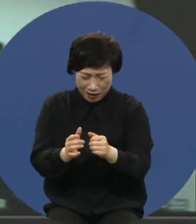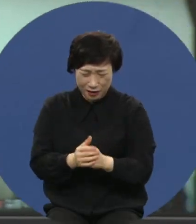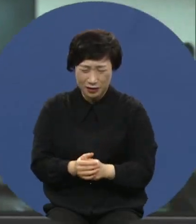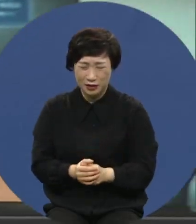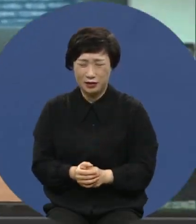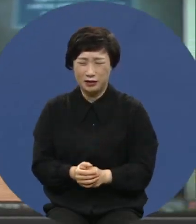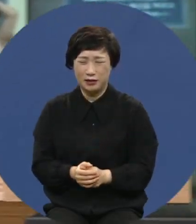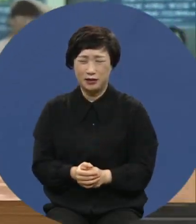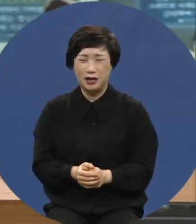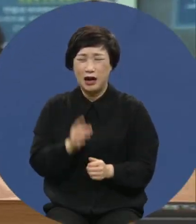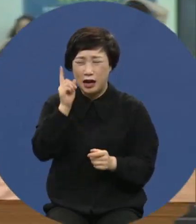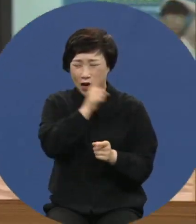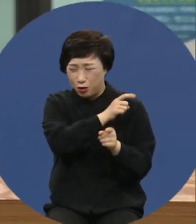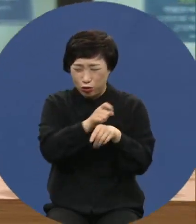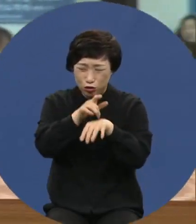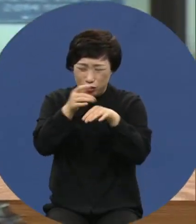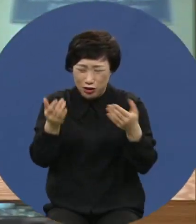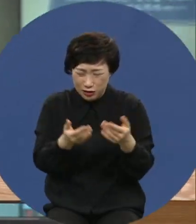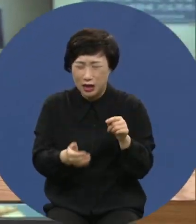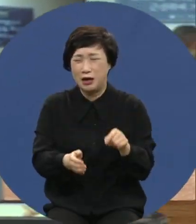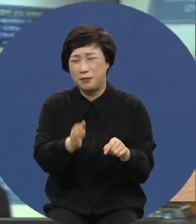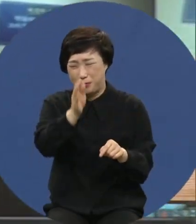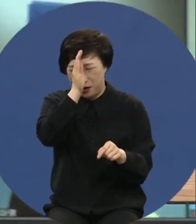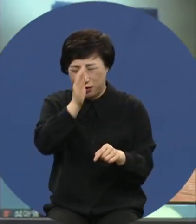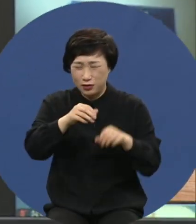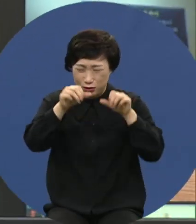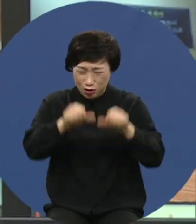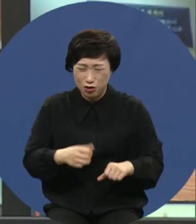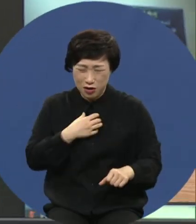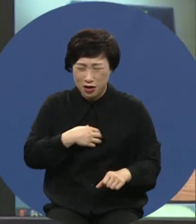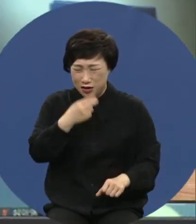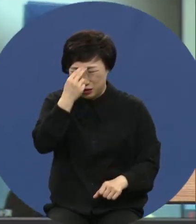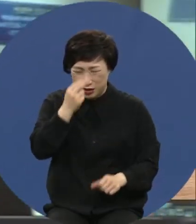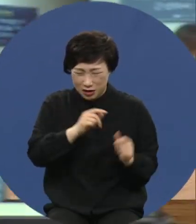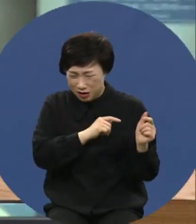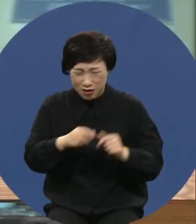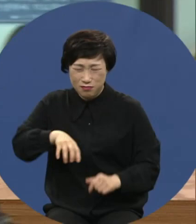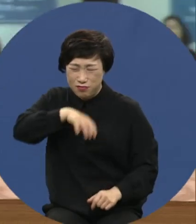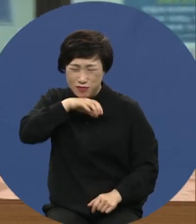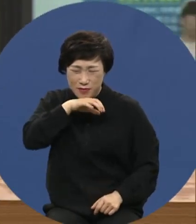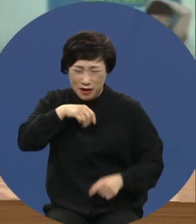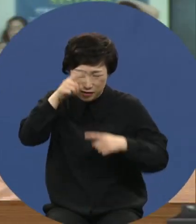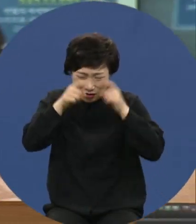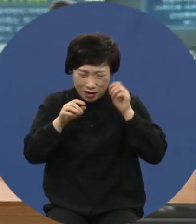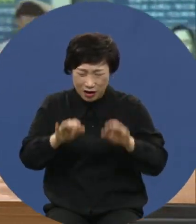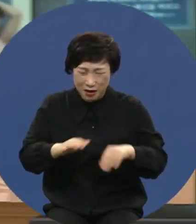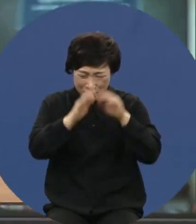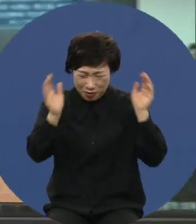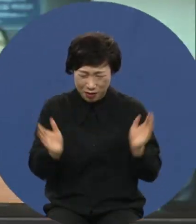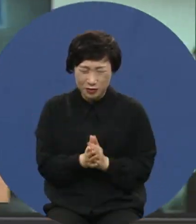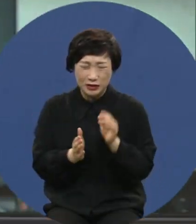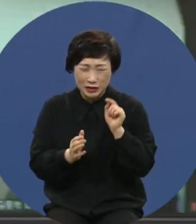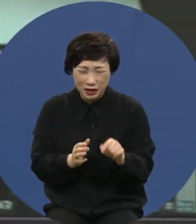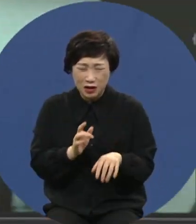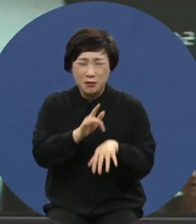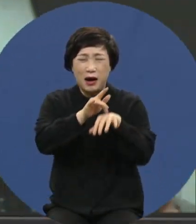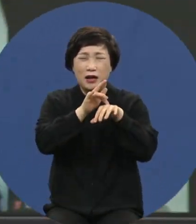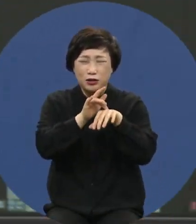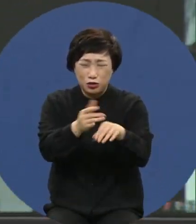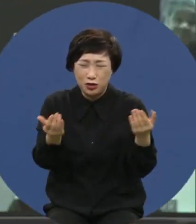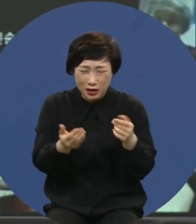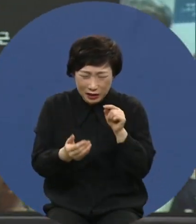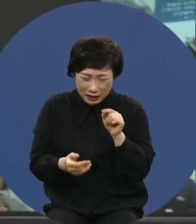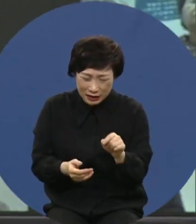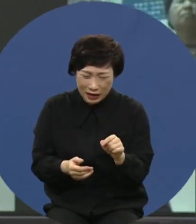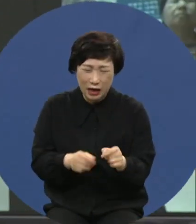명령하노니 마귀 사단 귀신 질병 저주 염려 지역적 불만 불평아 다 이거 마귀 사단 귀신,